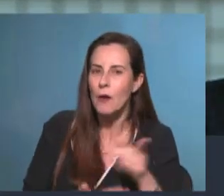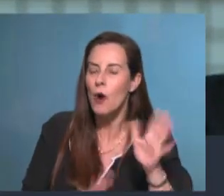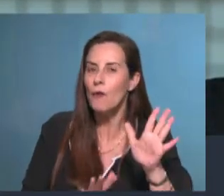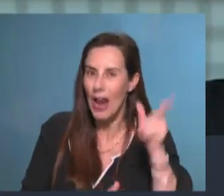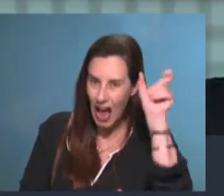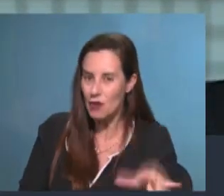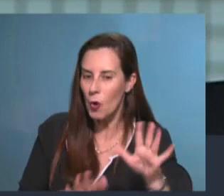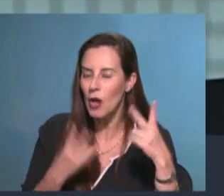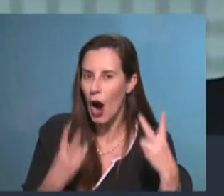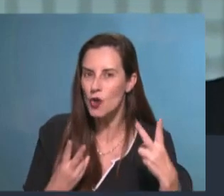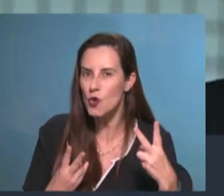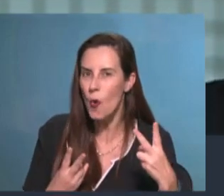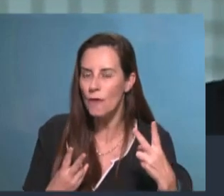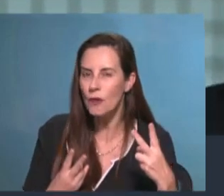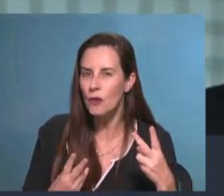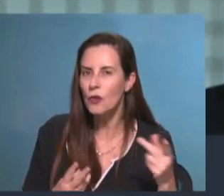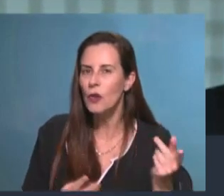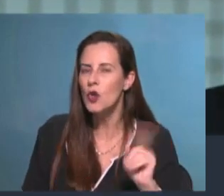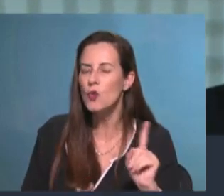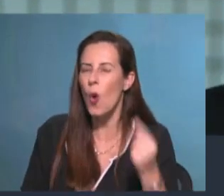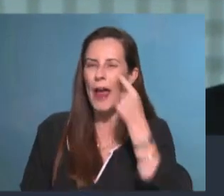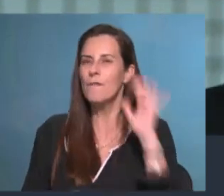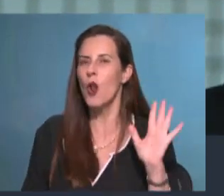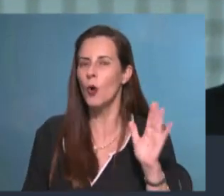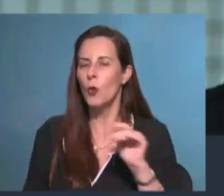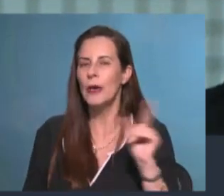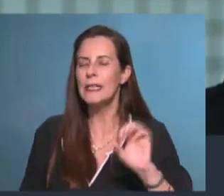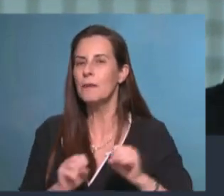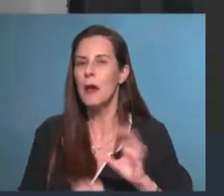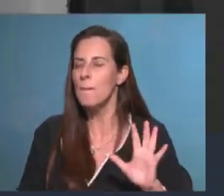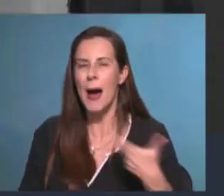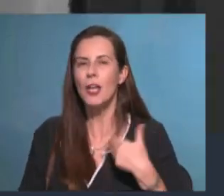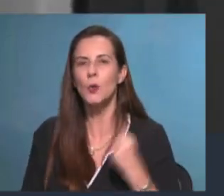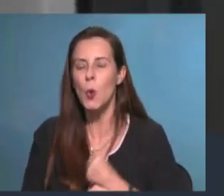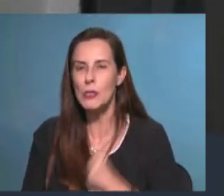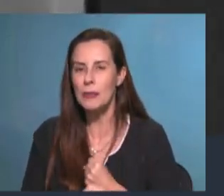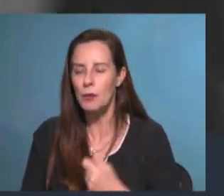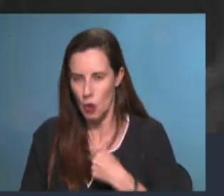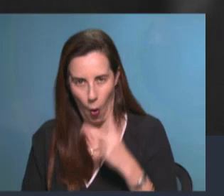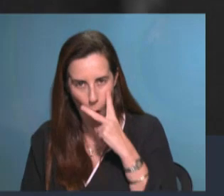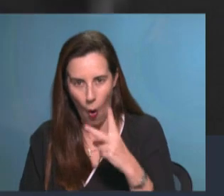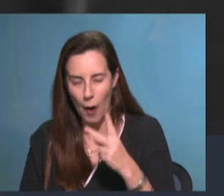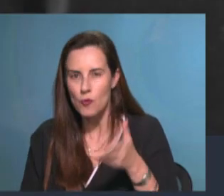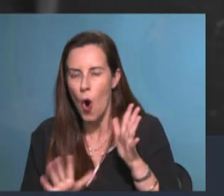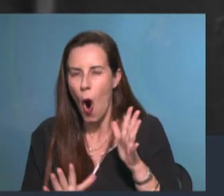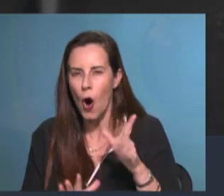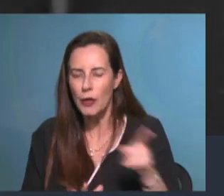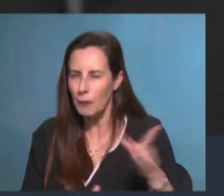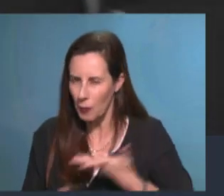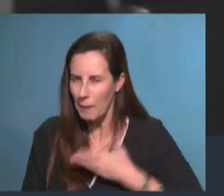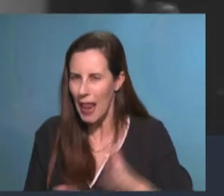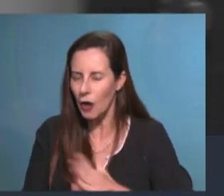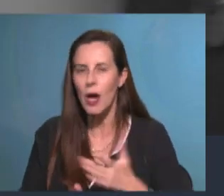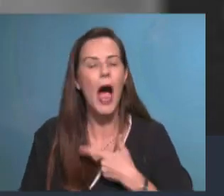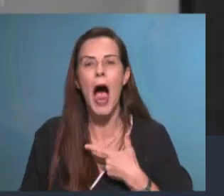חשוב שהוא לא כל כך יבלוט, כי זה גם היה מזיק לו. כי מה אנחנו היינו עושים? שהיינו רואים שיותר מדי מקבל החלטות, אז